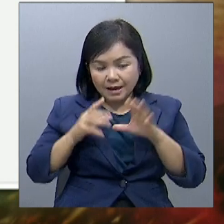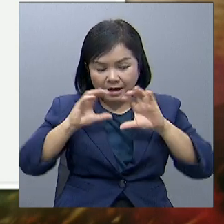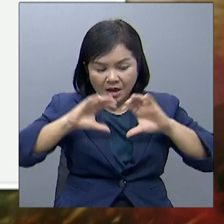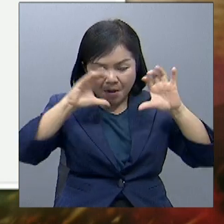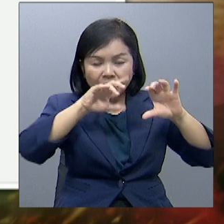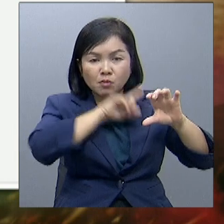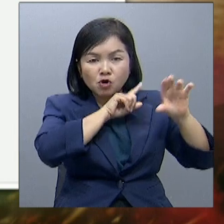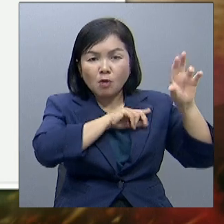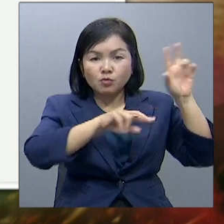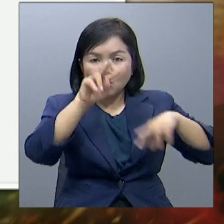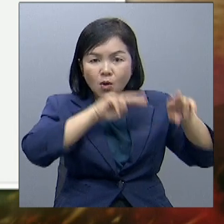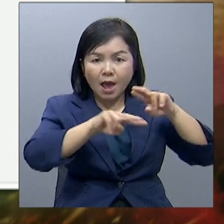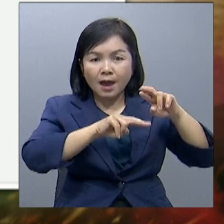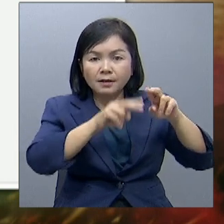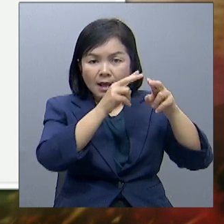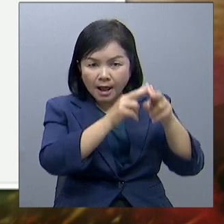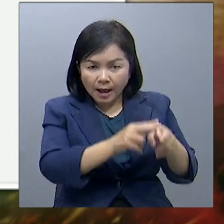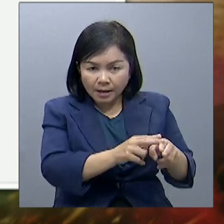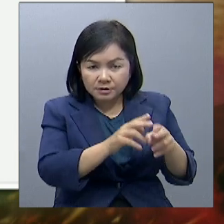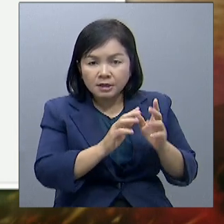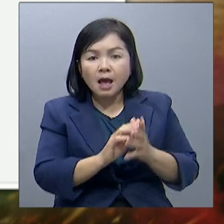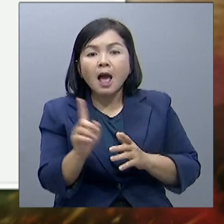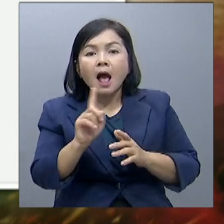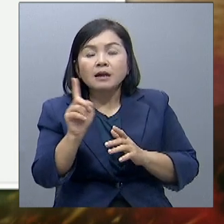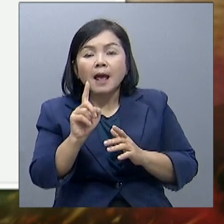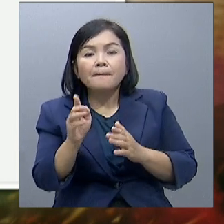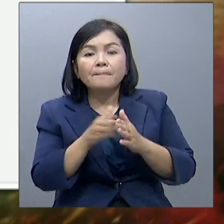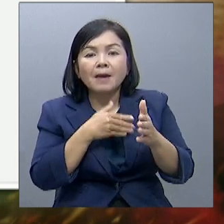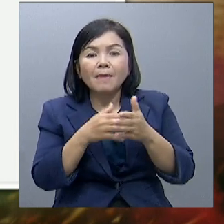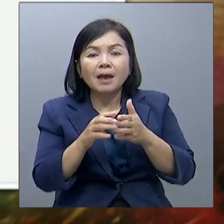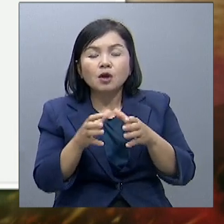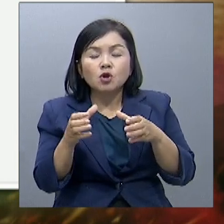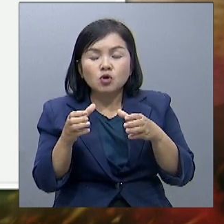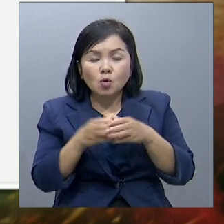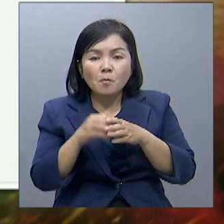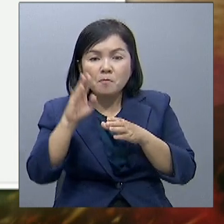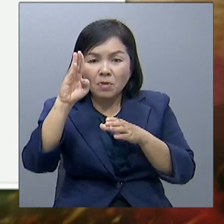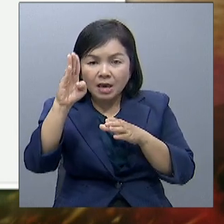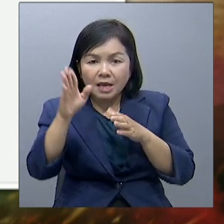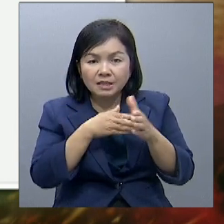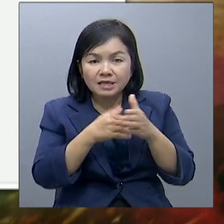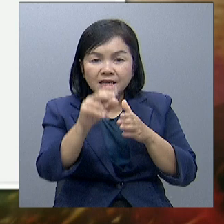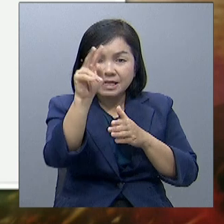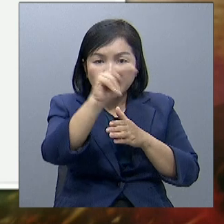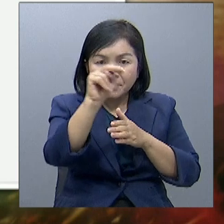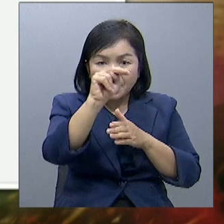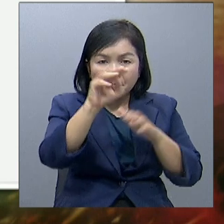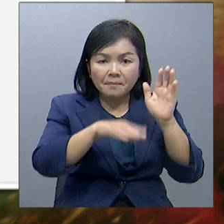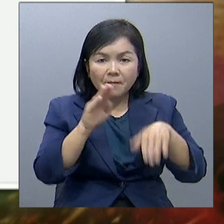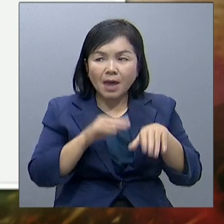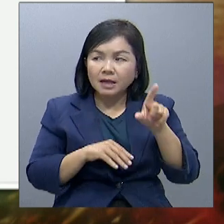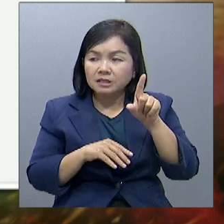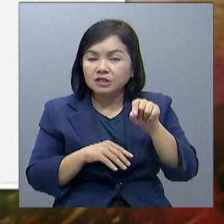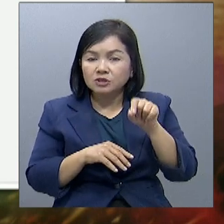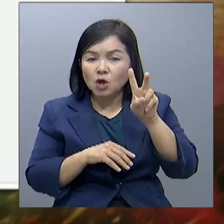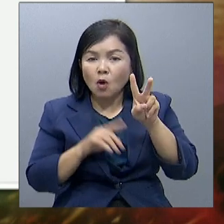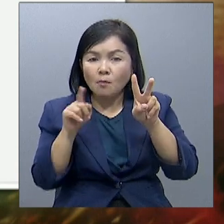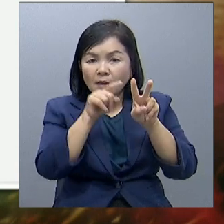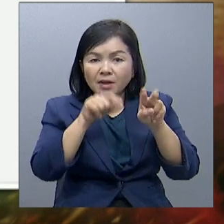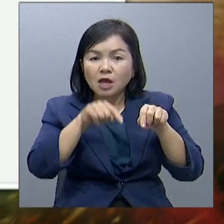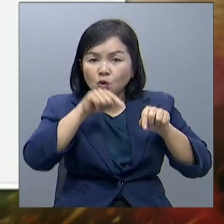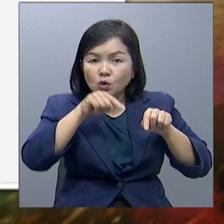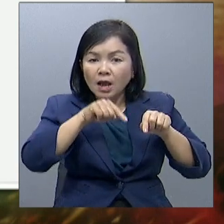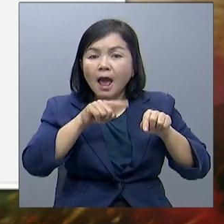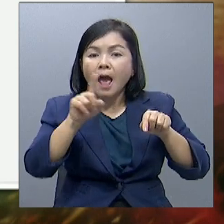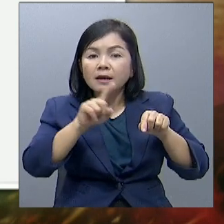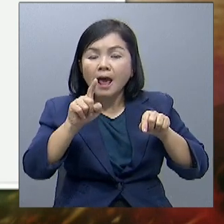ความมั่นคงของตัวเองอีกส่วนนึงคือ area Bก็คือพื้นที่สีน้ำเงินนะคะมีสัดส่วนประมาณร้อยละ 22จุดนี้เนี่ยก็